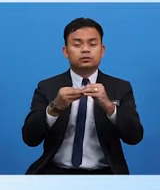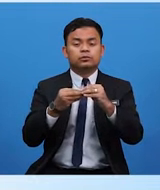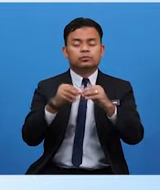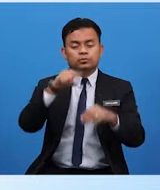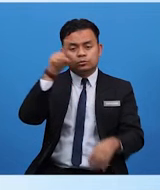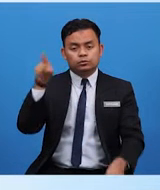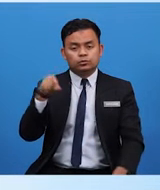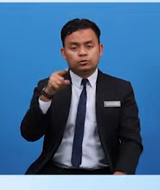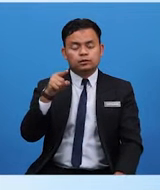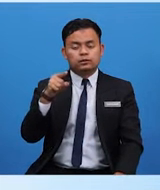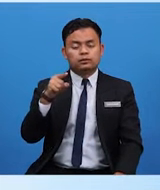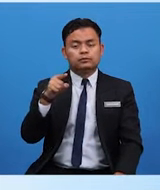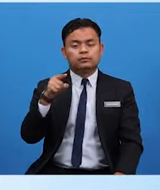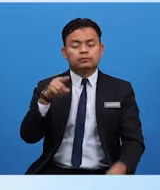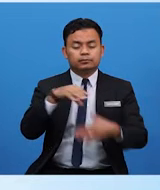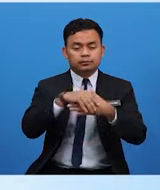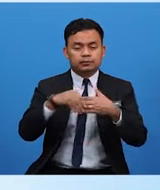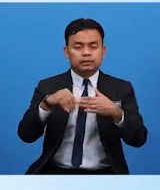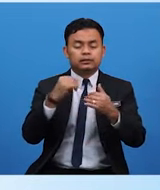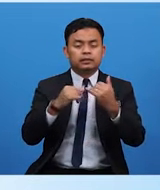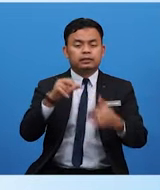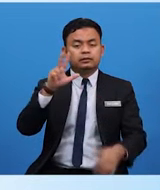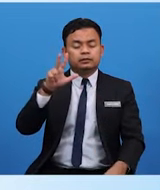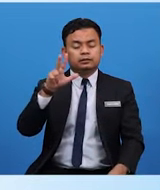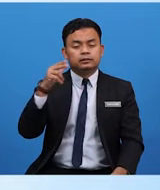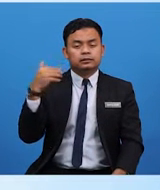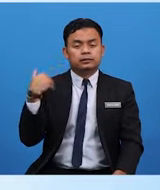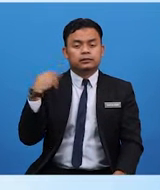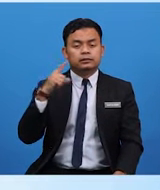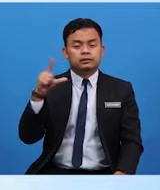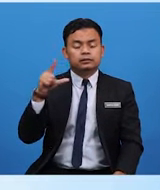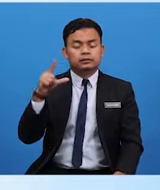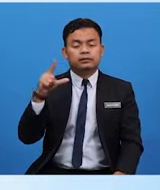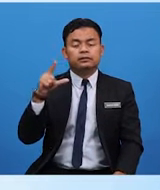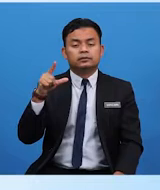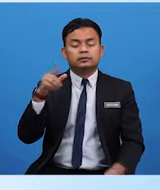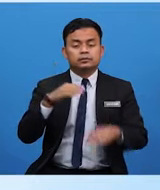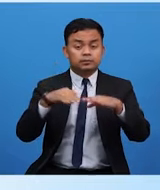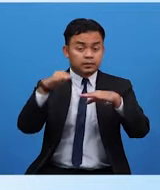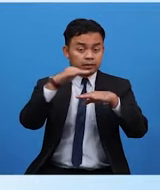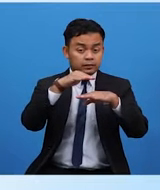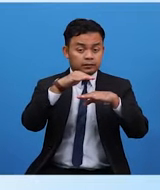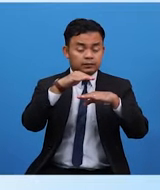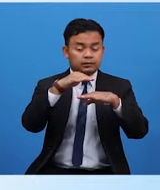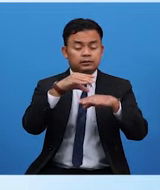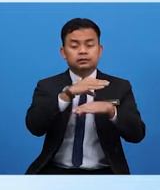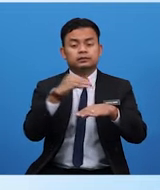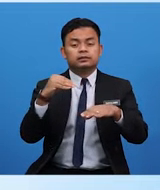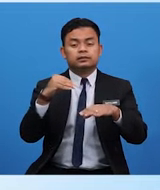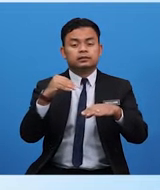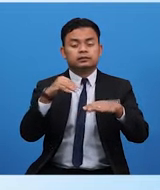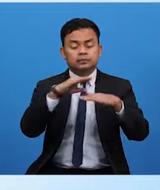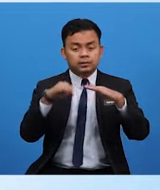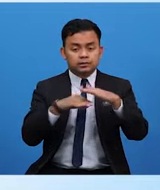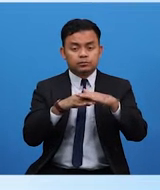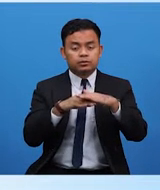Baki akhir tiga sebagai pengangkut dan menyebut adalah